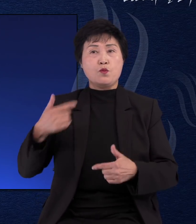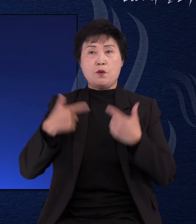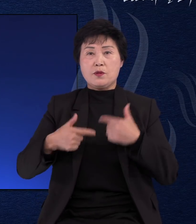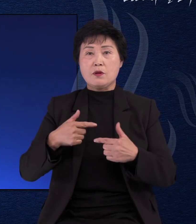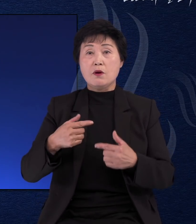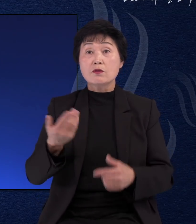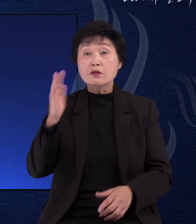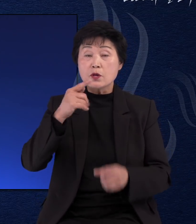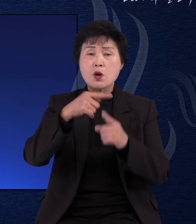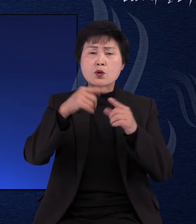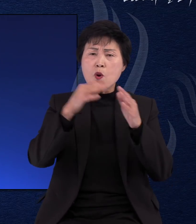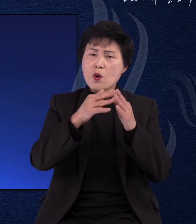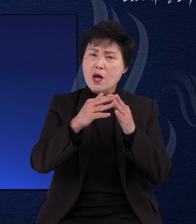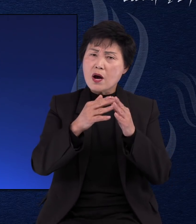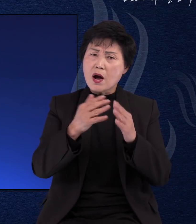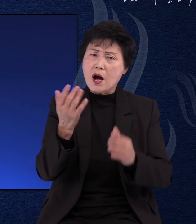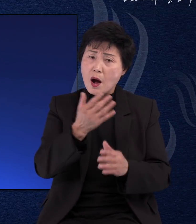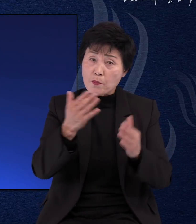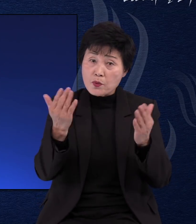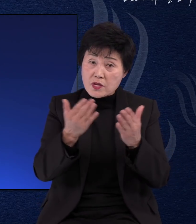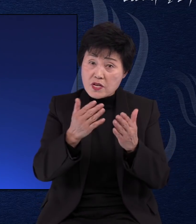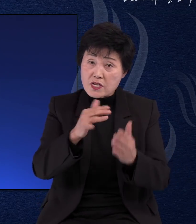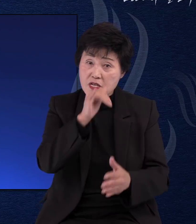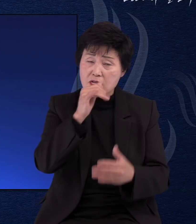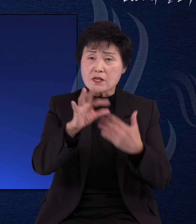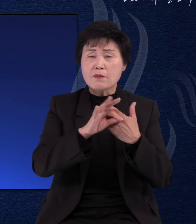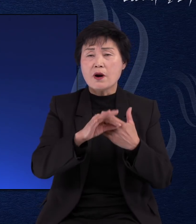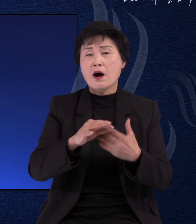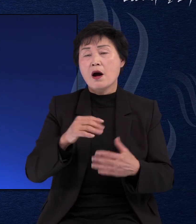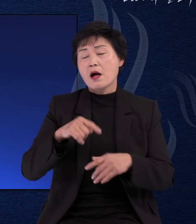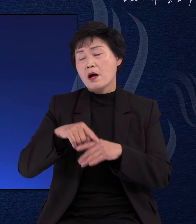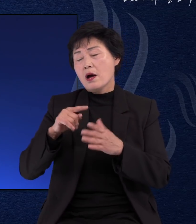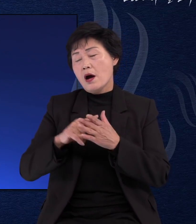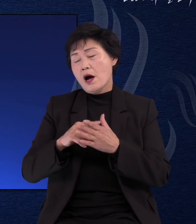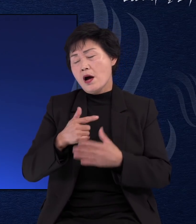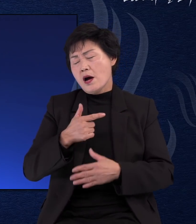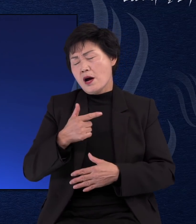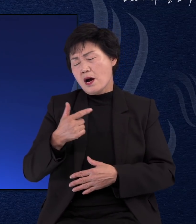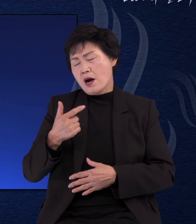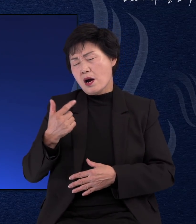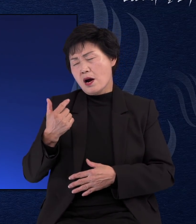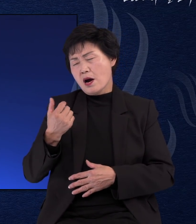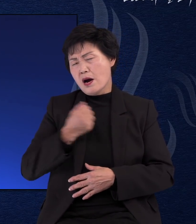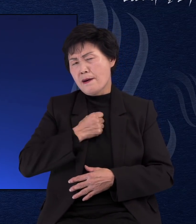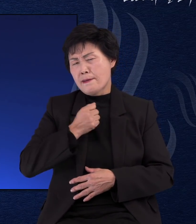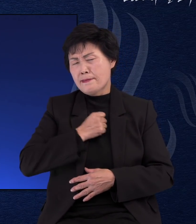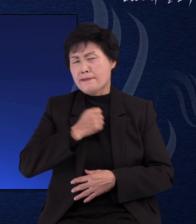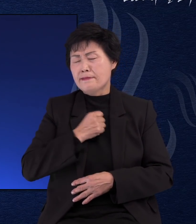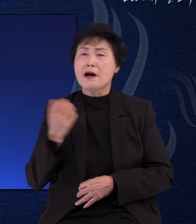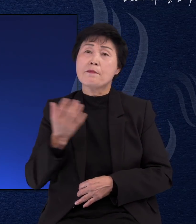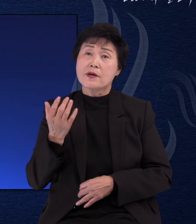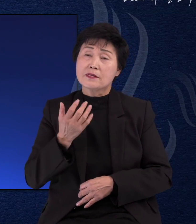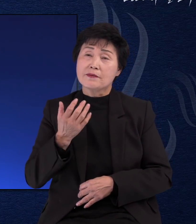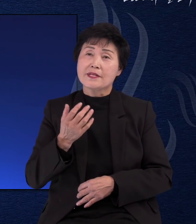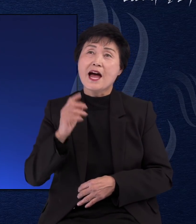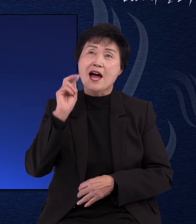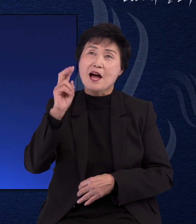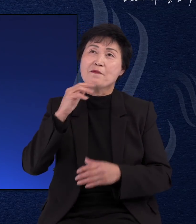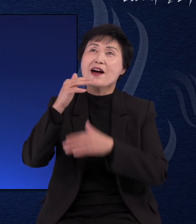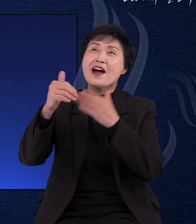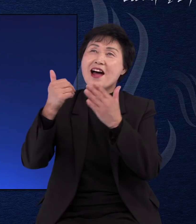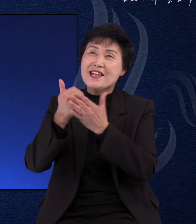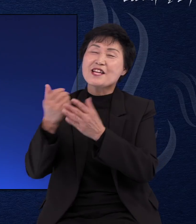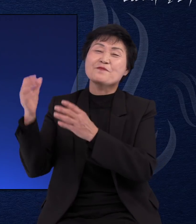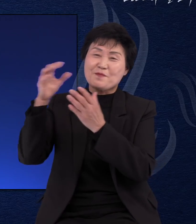찢어질 것처럼 아팠습니다. 이건 배운다고 되는 일이 아니고 아마 하나님이 제 마음에 부어주신 마음이 아닐까 이렇게